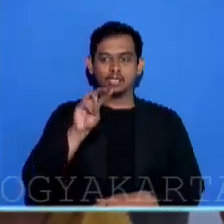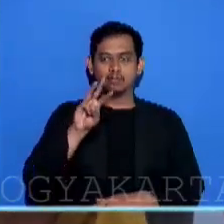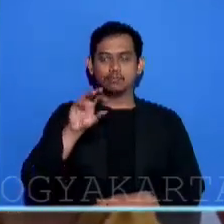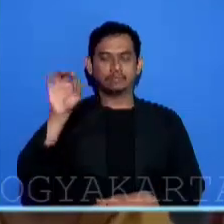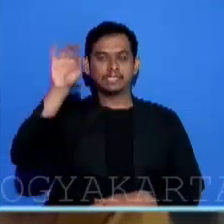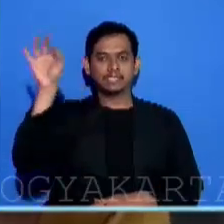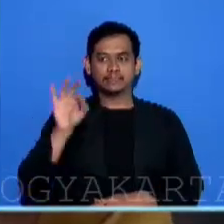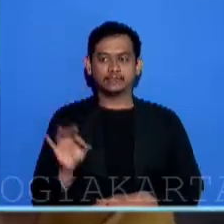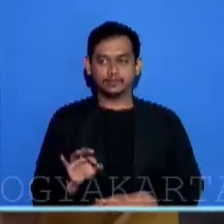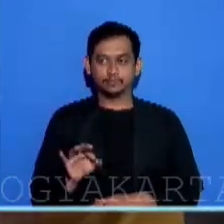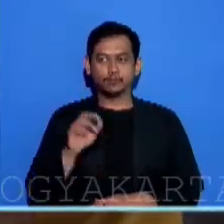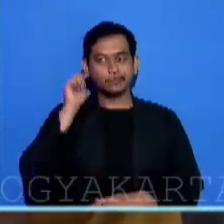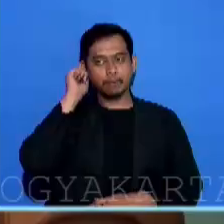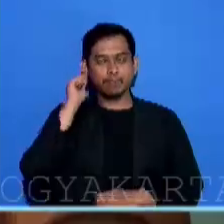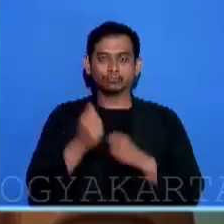usaha dari kalangan perempuan.